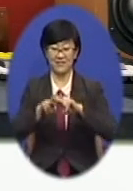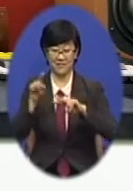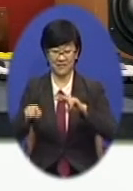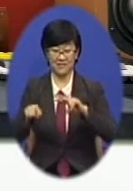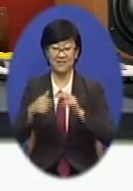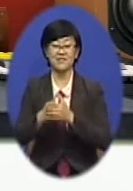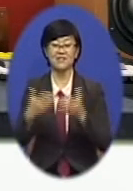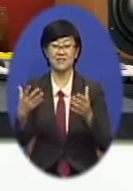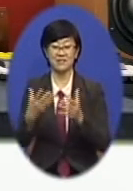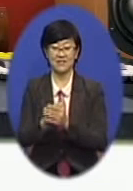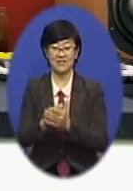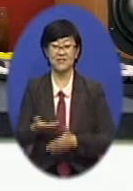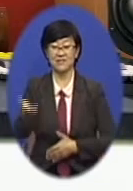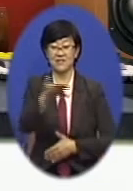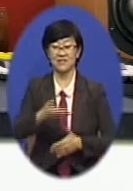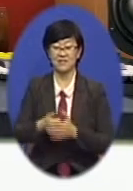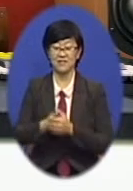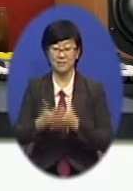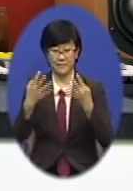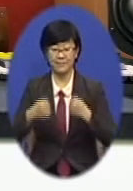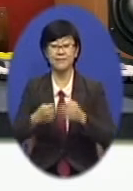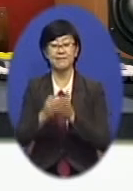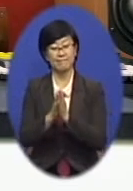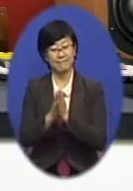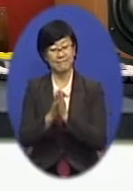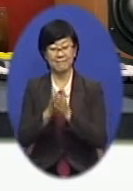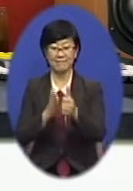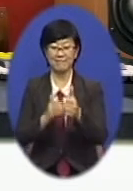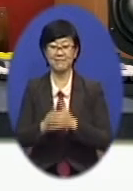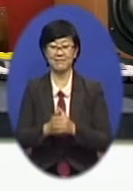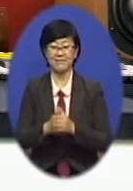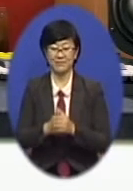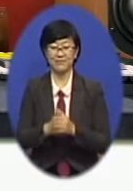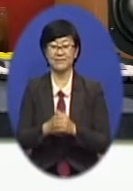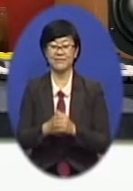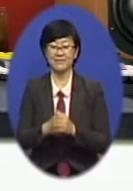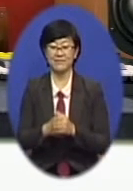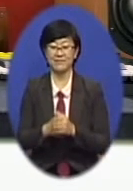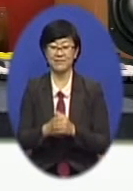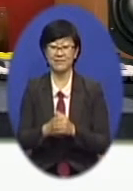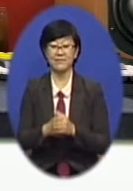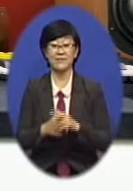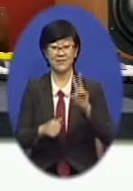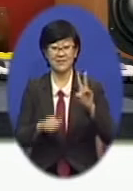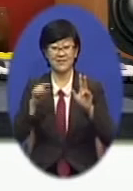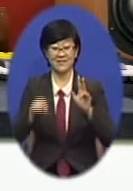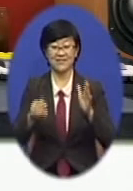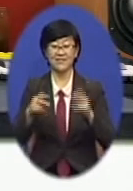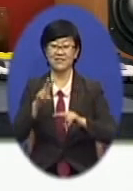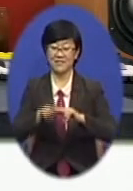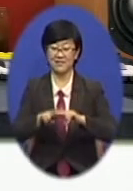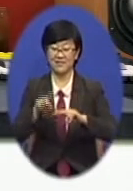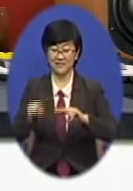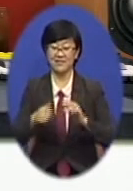우물정자를 눌러주세요. 여러분들 자, 많은 응원 부탁드리겠습니다. 심사 부탁드리겠습니다. 그렇습니다. 네. 2번 누르시고